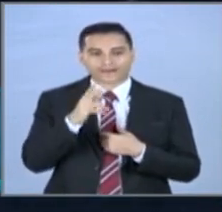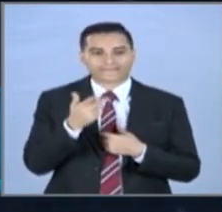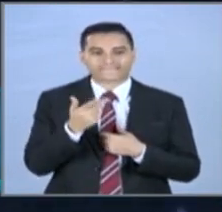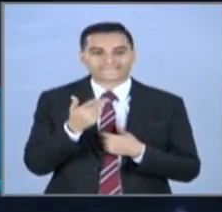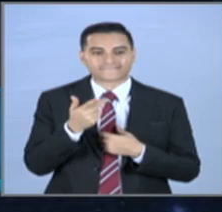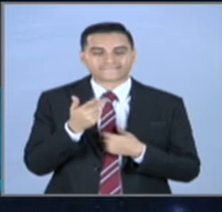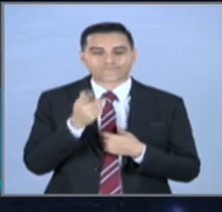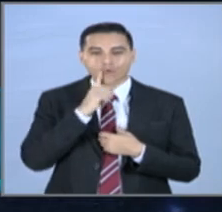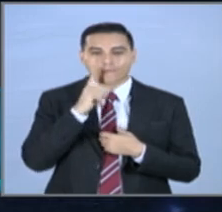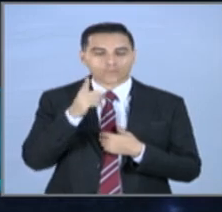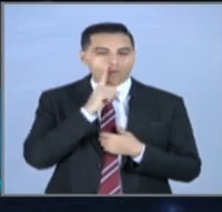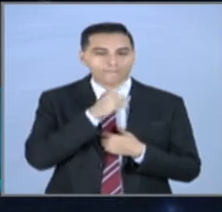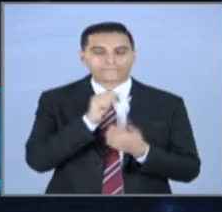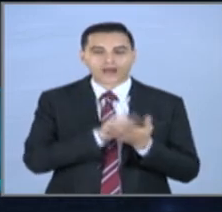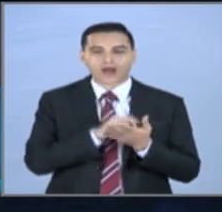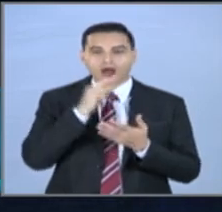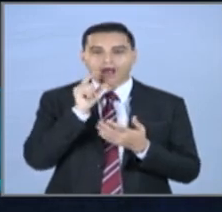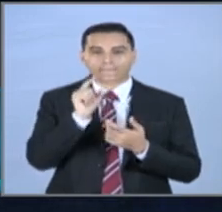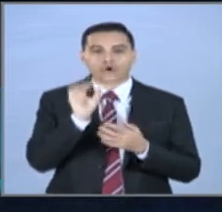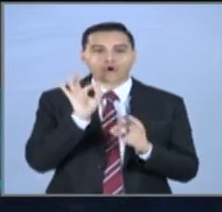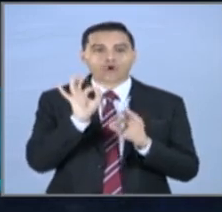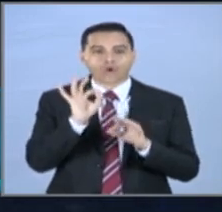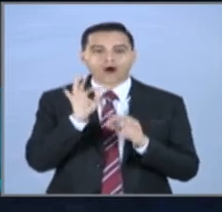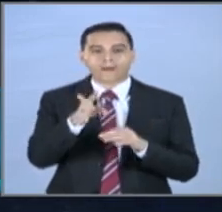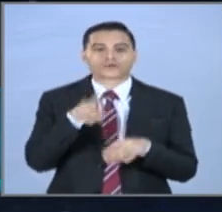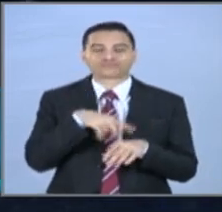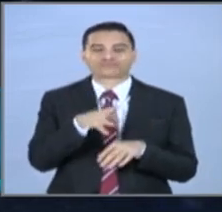الجملة المكررة من مامتك في البيت؟